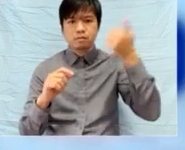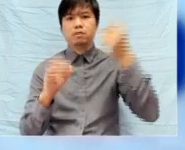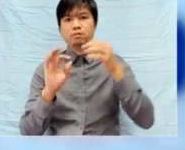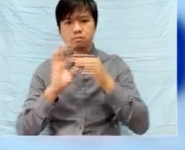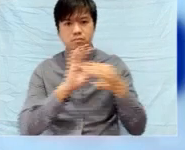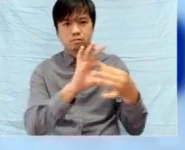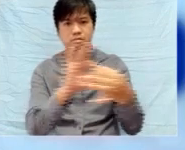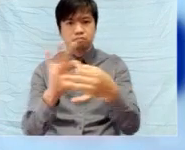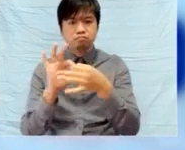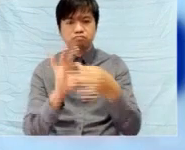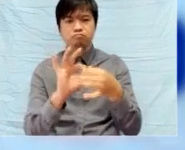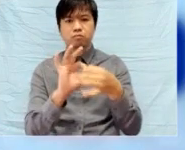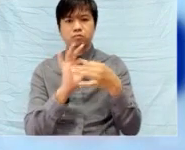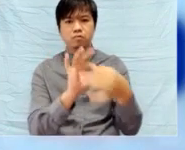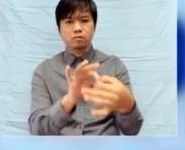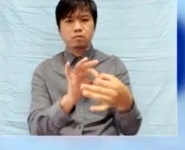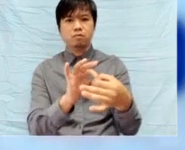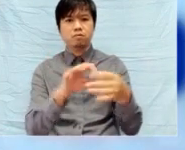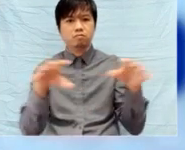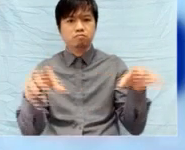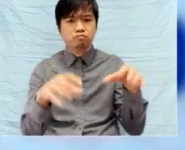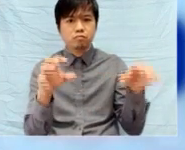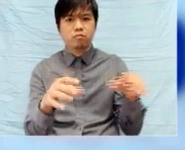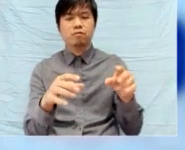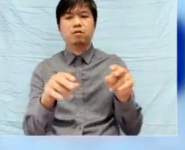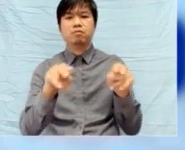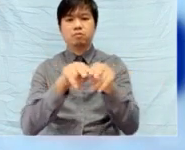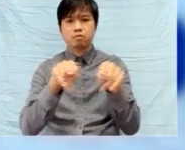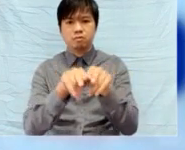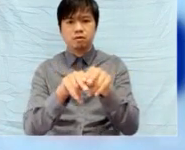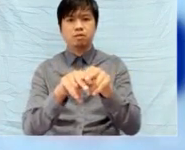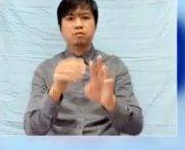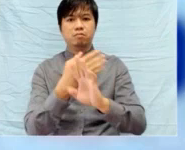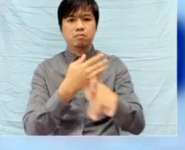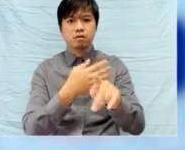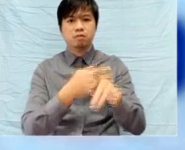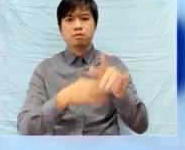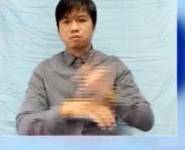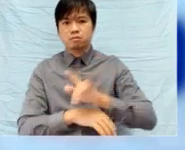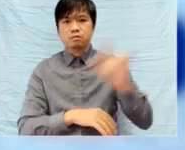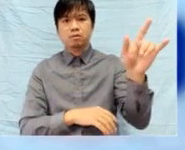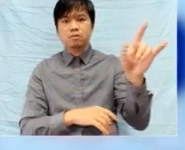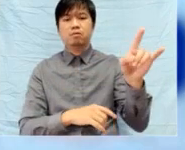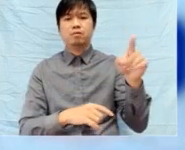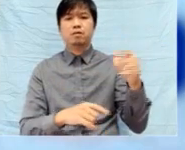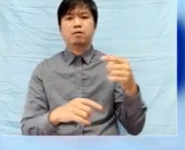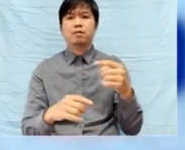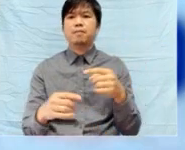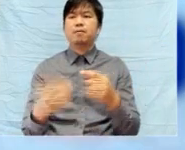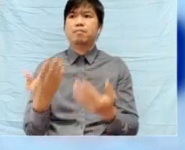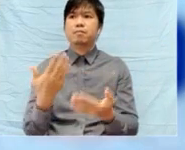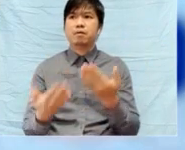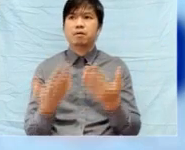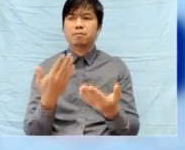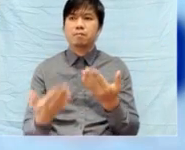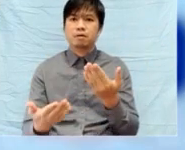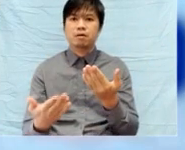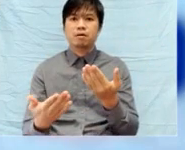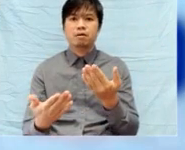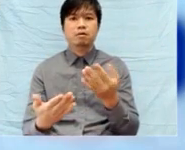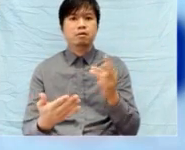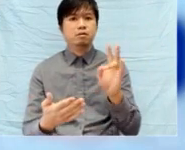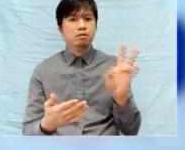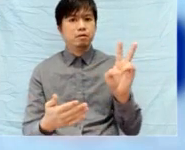airlines to normalize the operations. No? It will take some time. Our estimate, Cito, is about 72